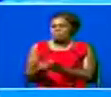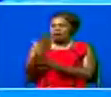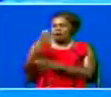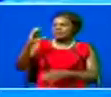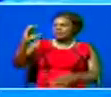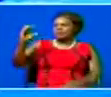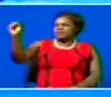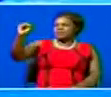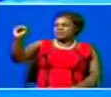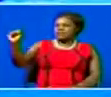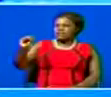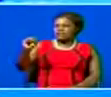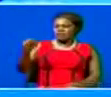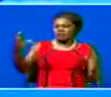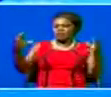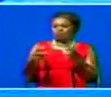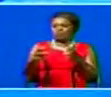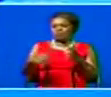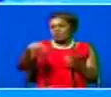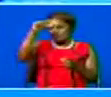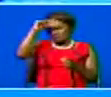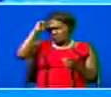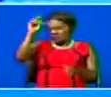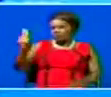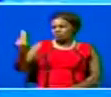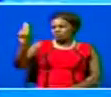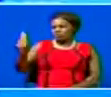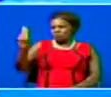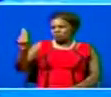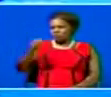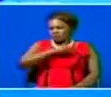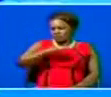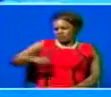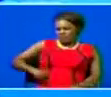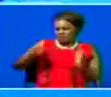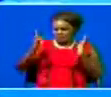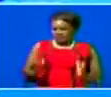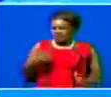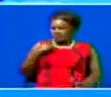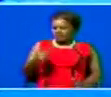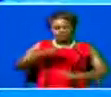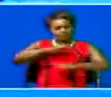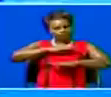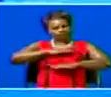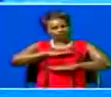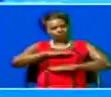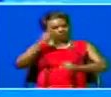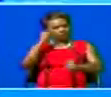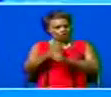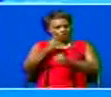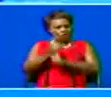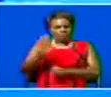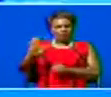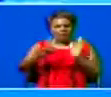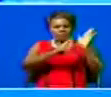baraza la pili la mawaziri kwenye serikali ya Rais Uhuru Kenyatta. Seneta Moi badala yake anasema ameridhika na jukumu lake la